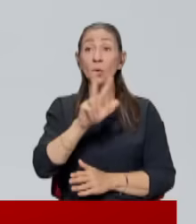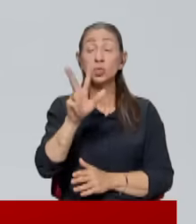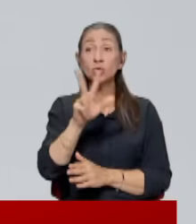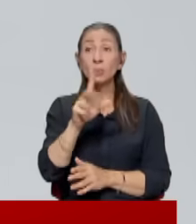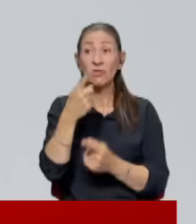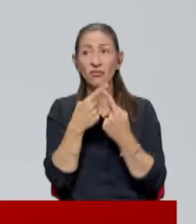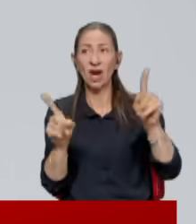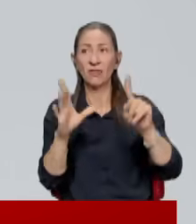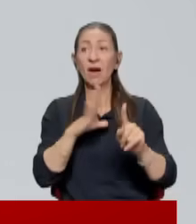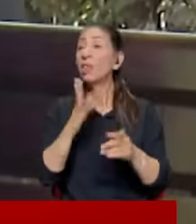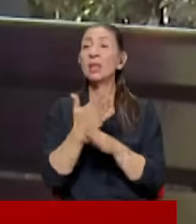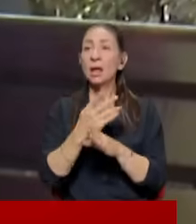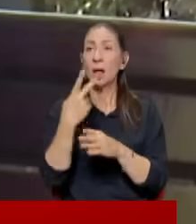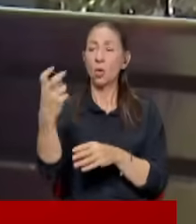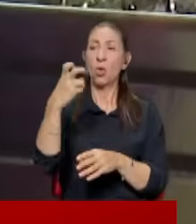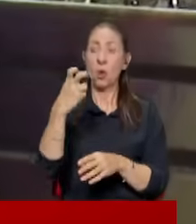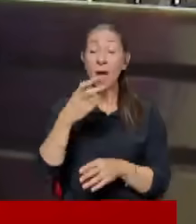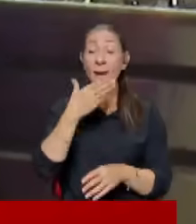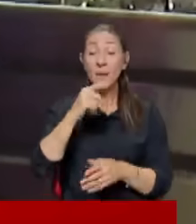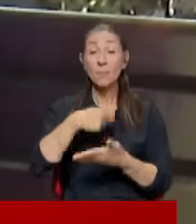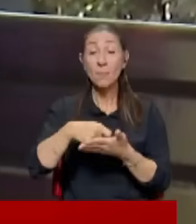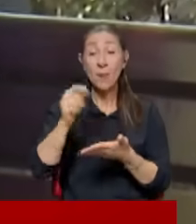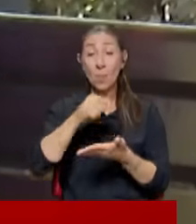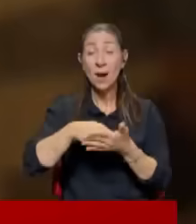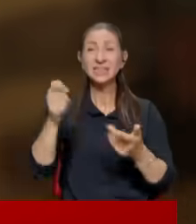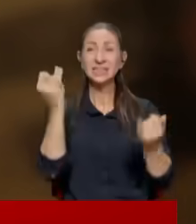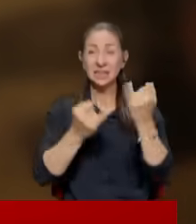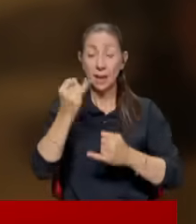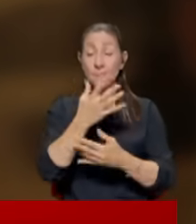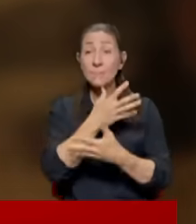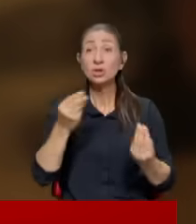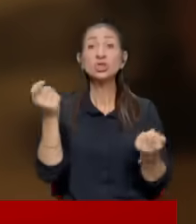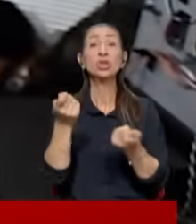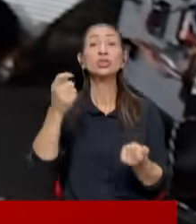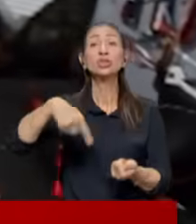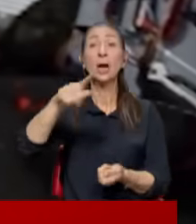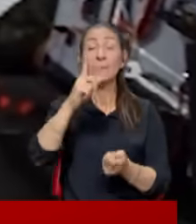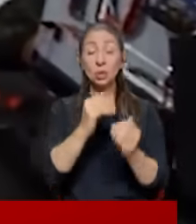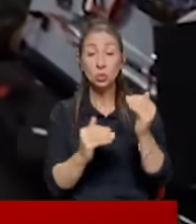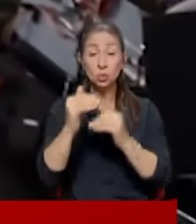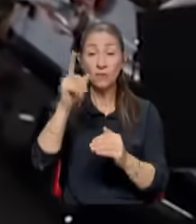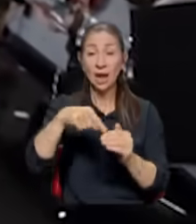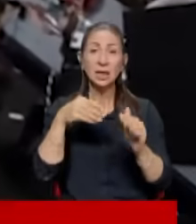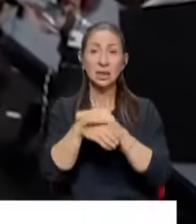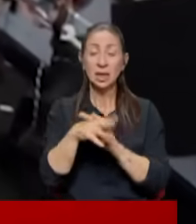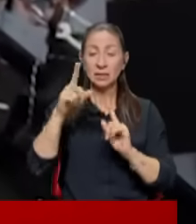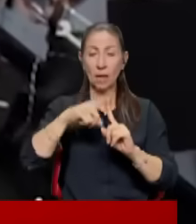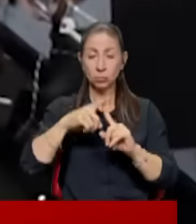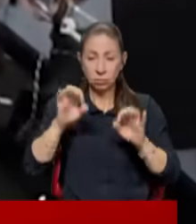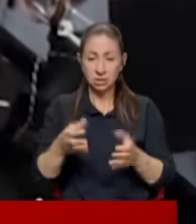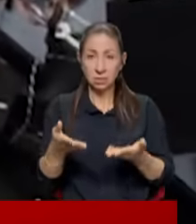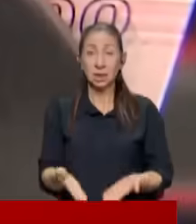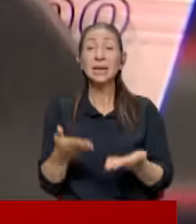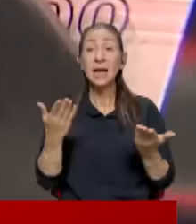liralık bir fark mevcut. Emekli memur maaş zamları tartışılırken milyonlarca çalışan bir üst vergi dilimine girdi Temmuz ayı